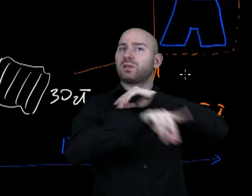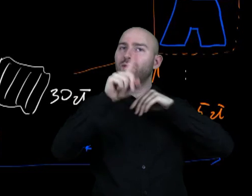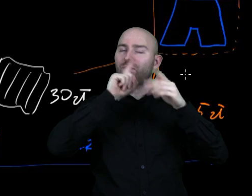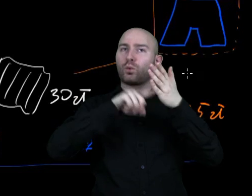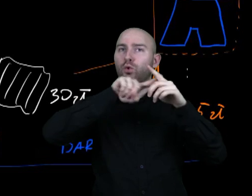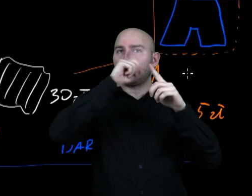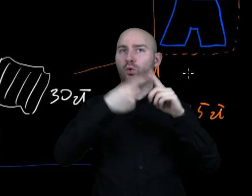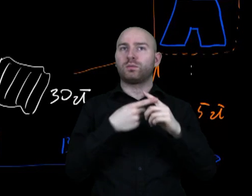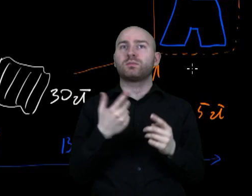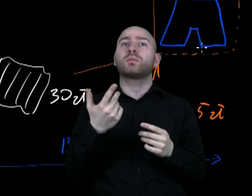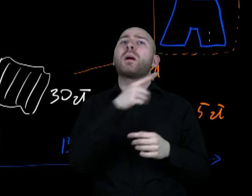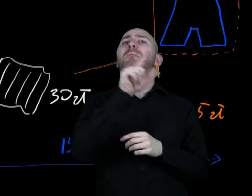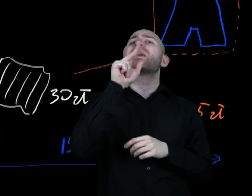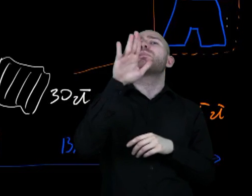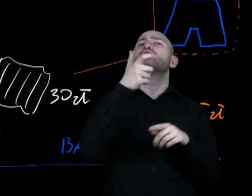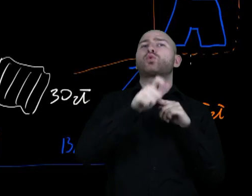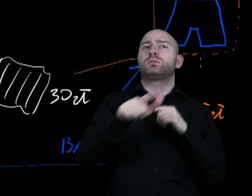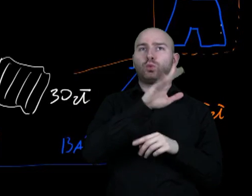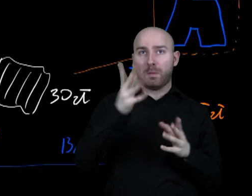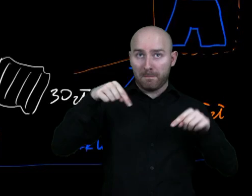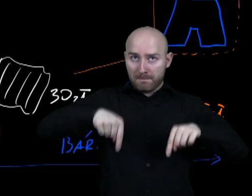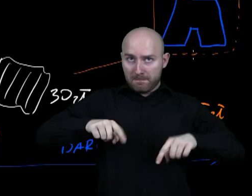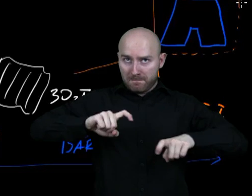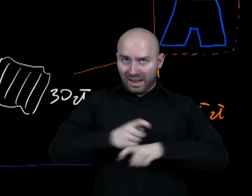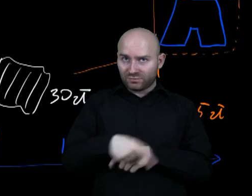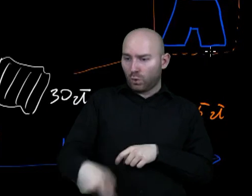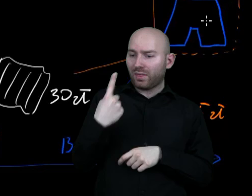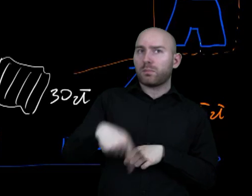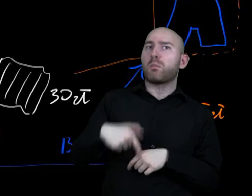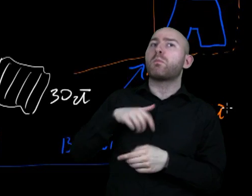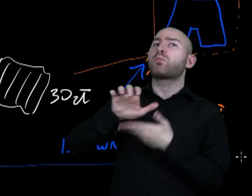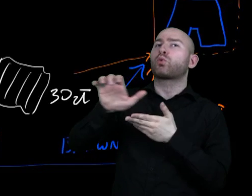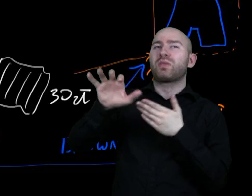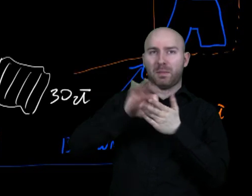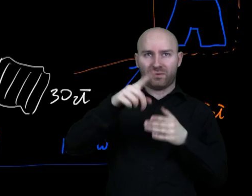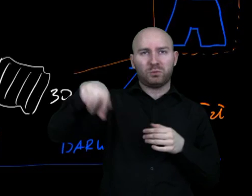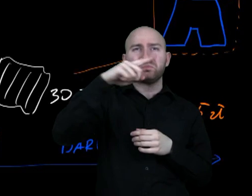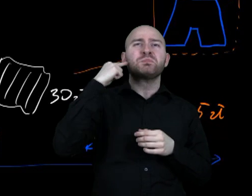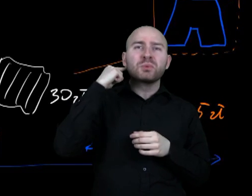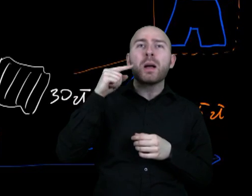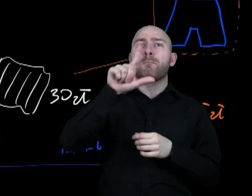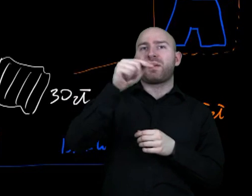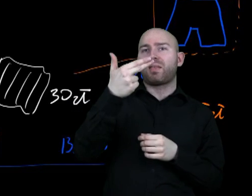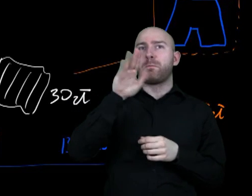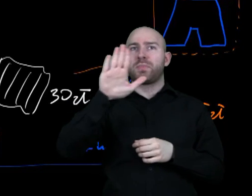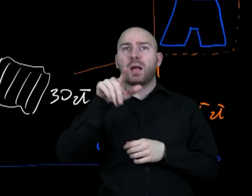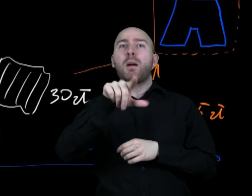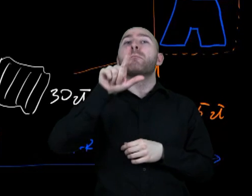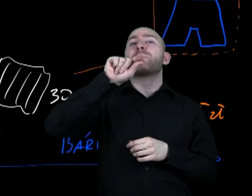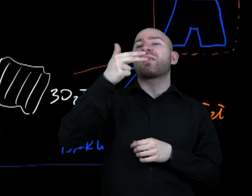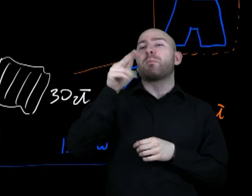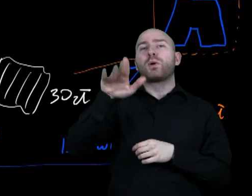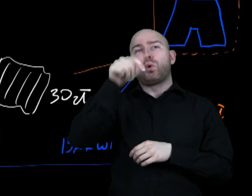definicji brzmi, wytworzonych w kraju. Mogliście słyszeć termin PNB, produkt narodowy brutto.